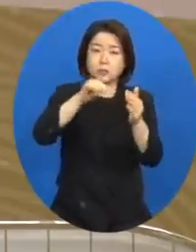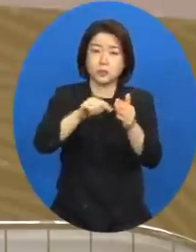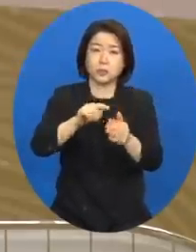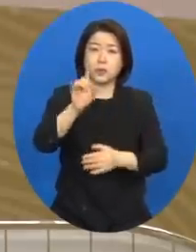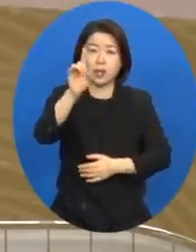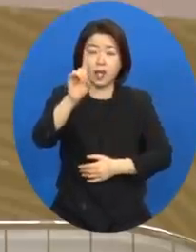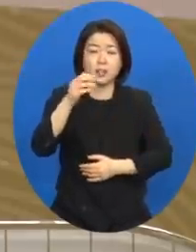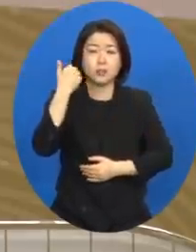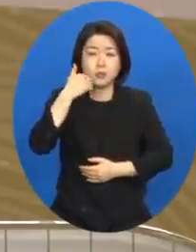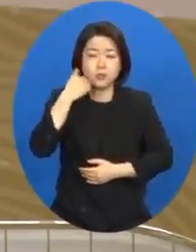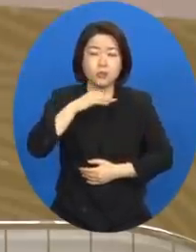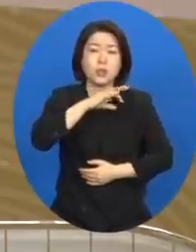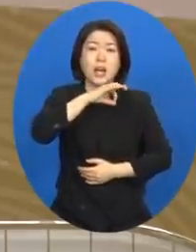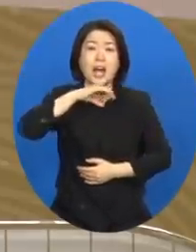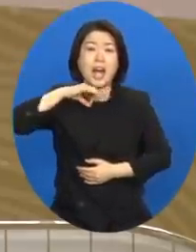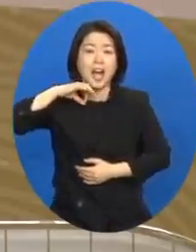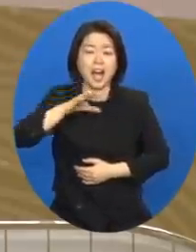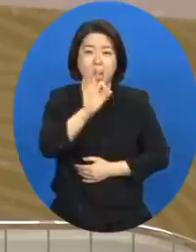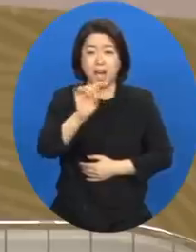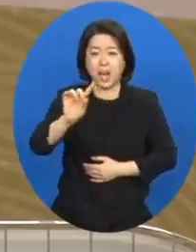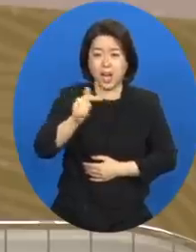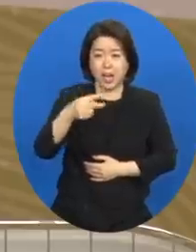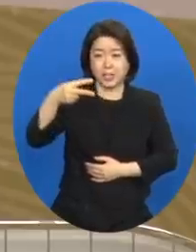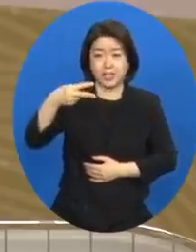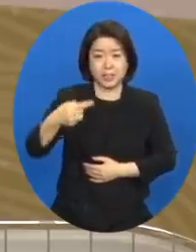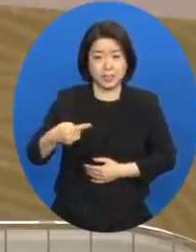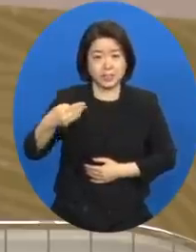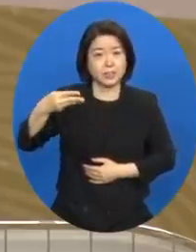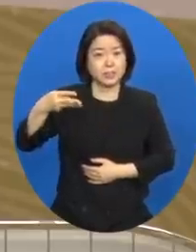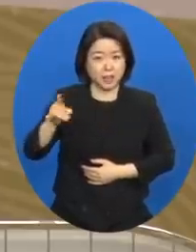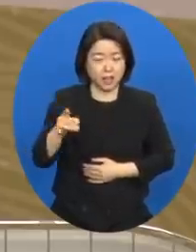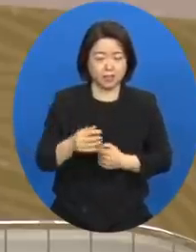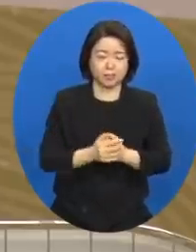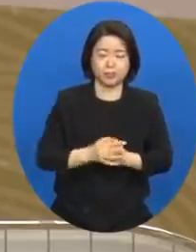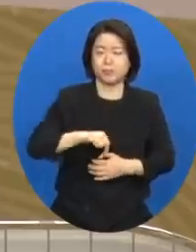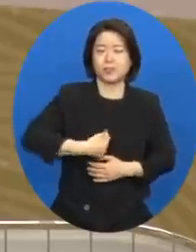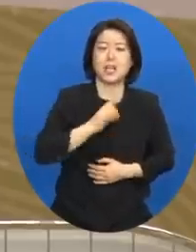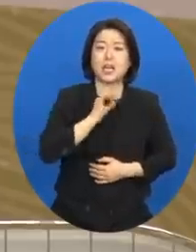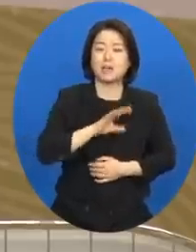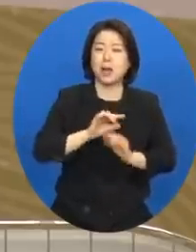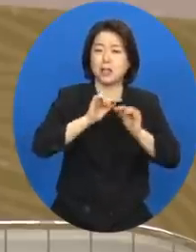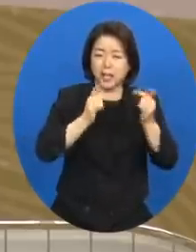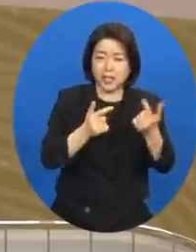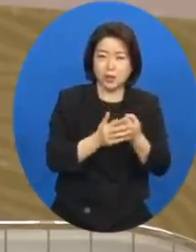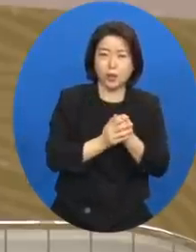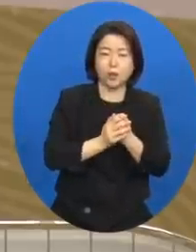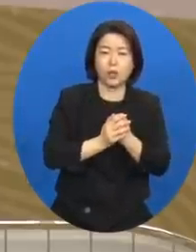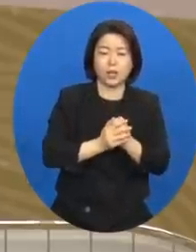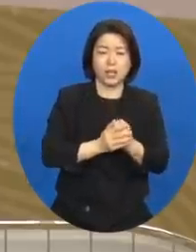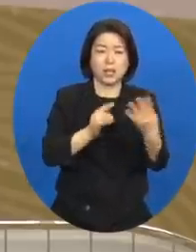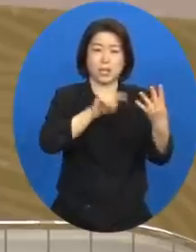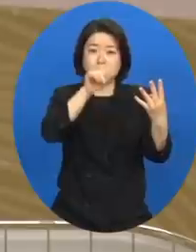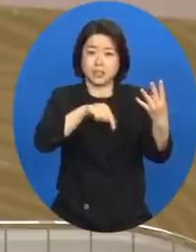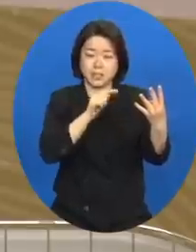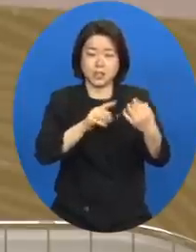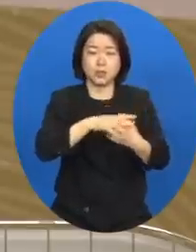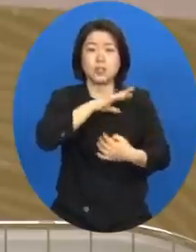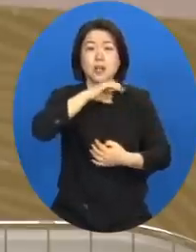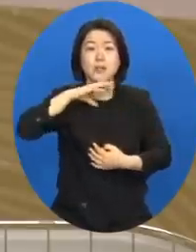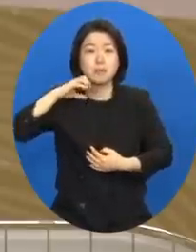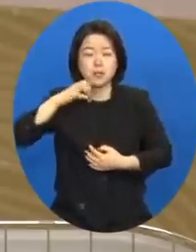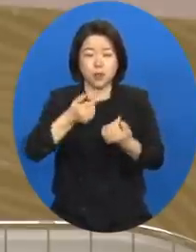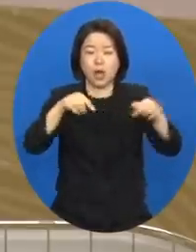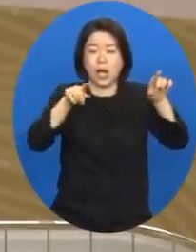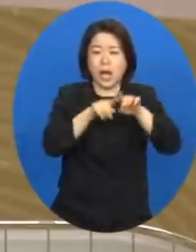제자예요. 그런데 이 안드레가 자기만 간 게 아니고 자기의 사촌인 베드로까지 예수님에게로 인도해